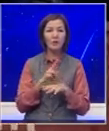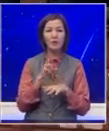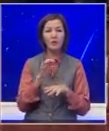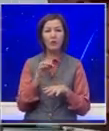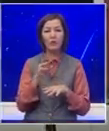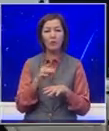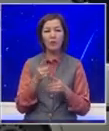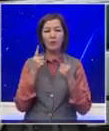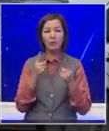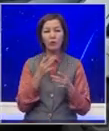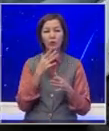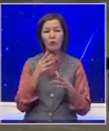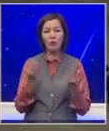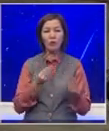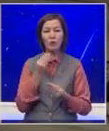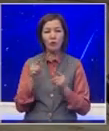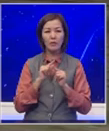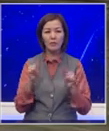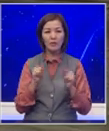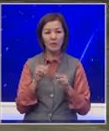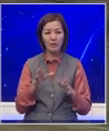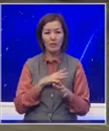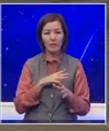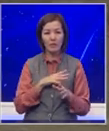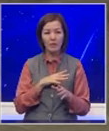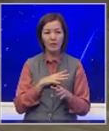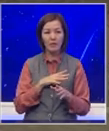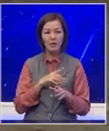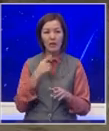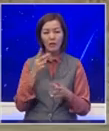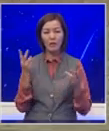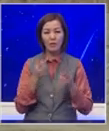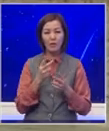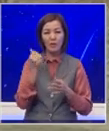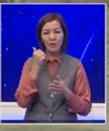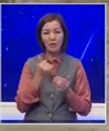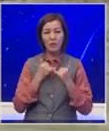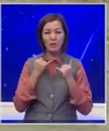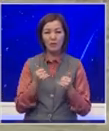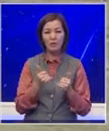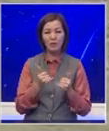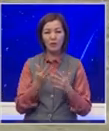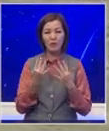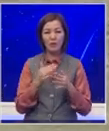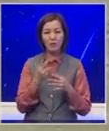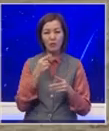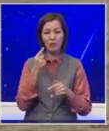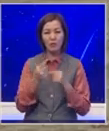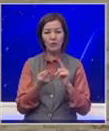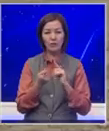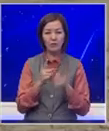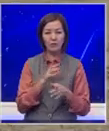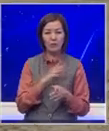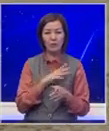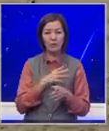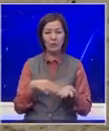тартып, ұлттық ойынды насихаттады. Білекті белсенділер құр қол қайтпады. Айта кету керек, қарттарға құрмет көрсету ауылда дәстүрге айналған. Мұндай